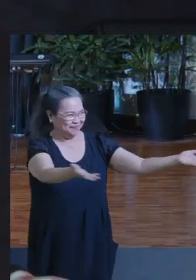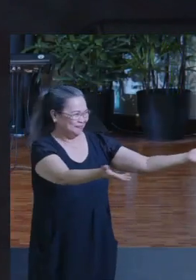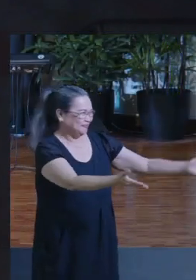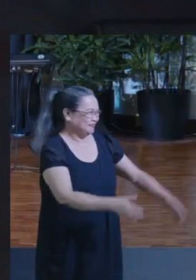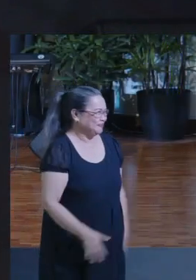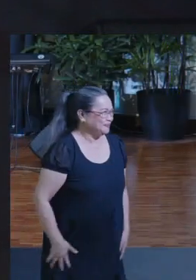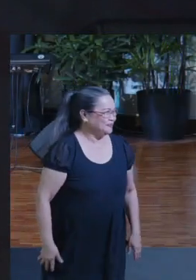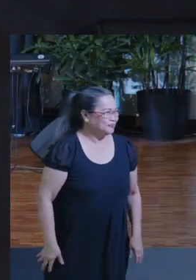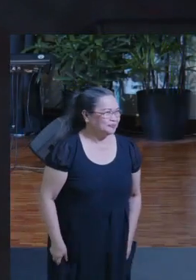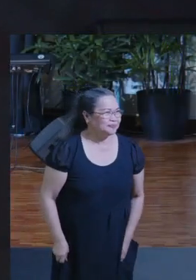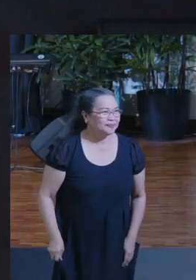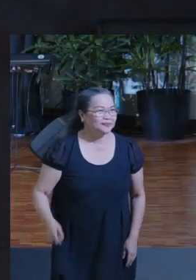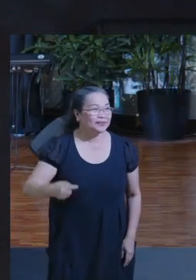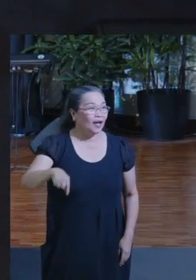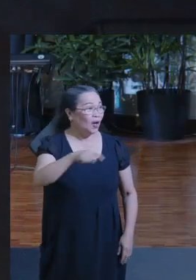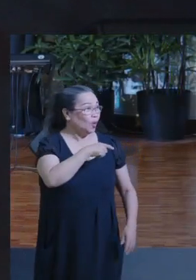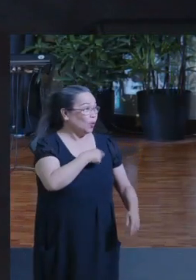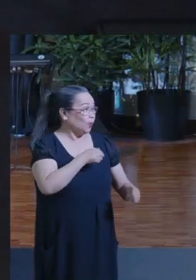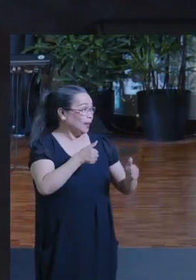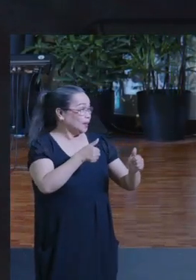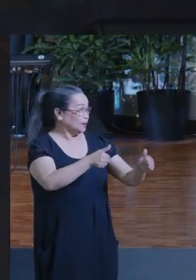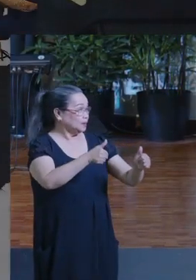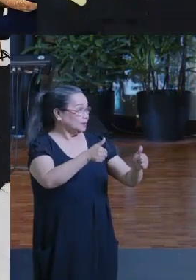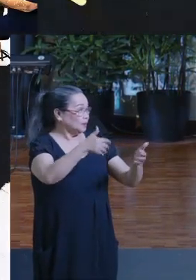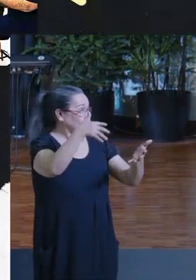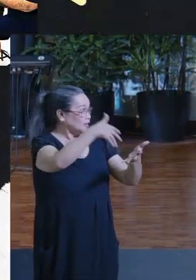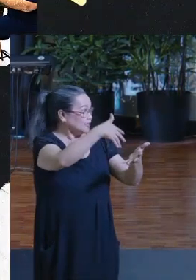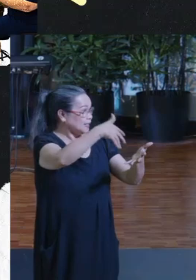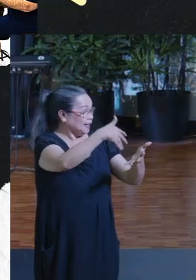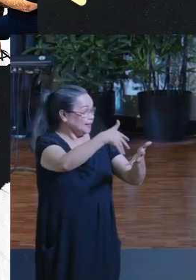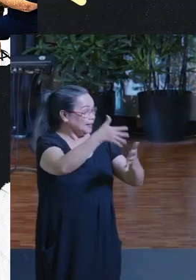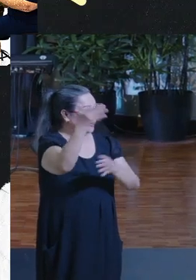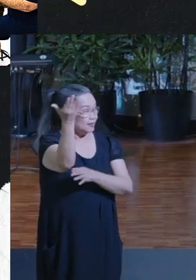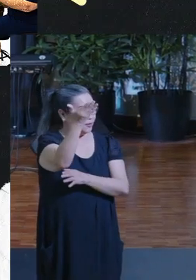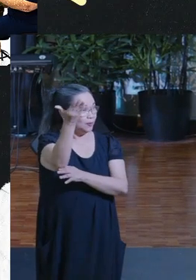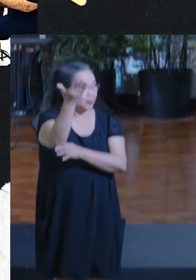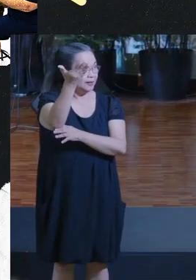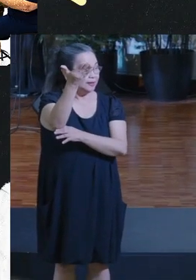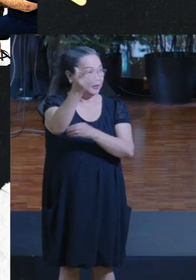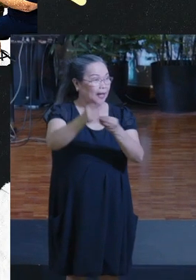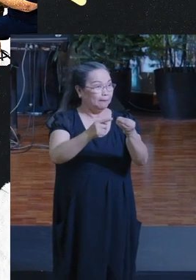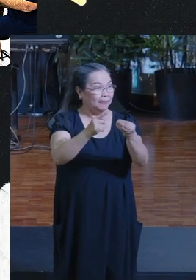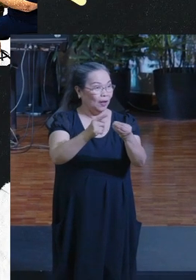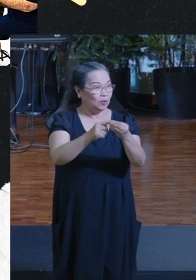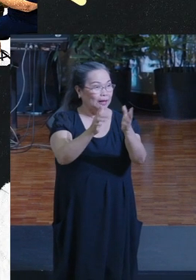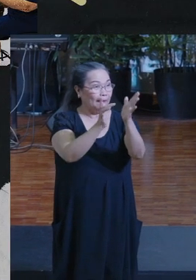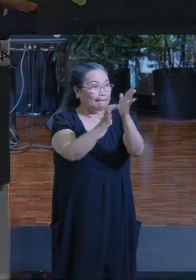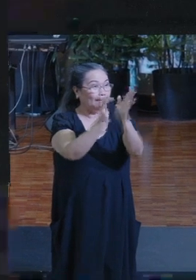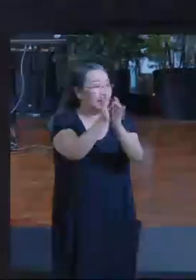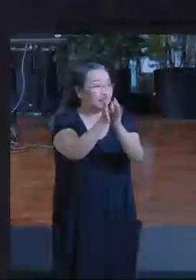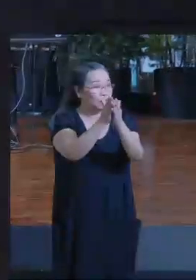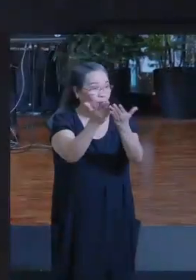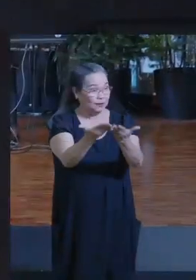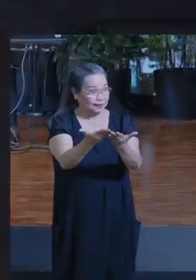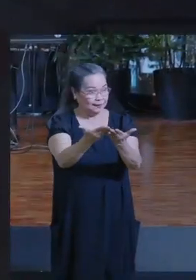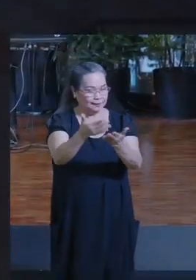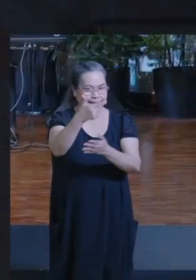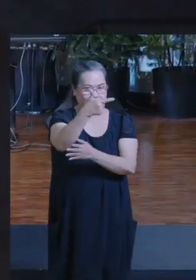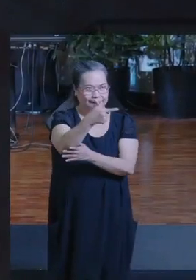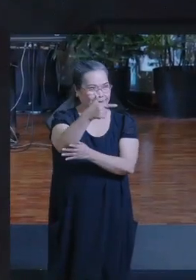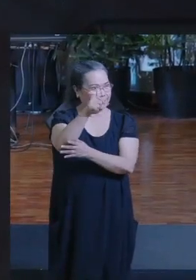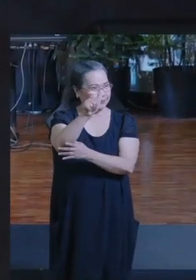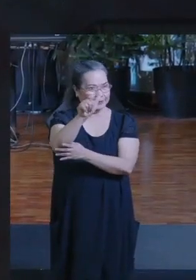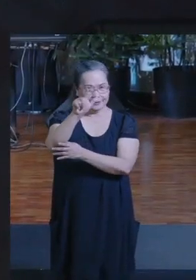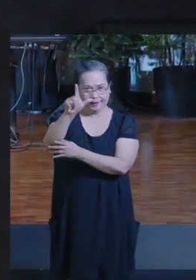Tayo po ay nagpapatuloy sa ating serye ng mga sermon sa Aklat ng Galatians na pinamagatan nating No Other Gospel